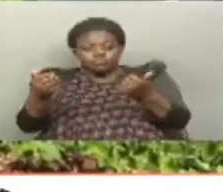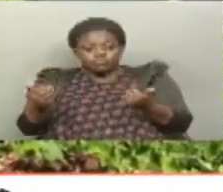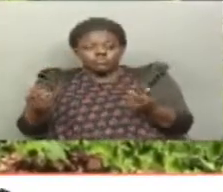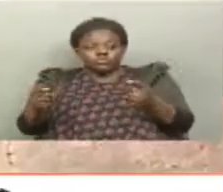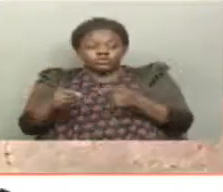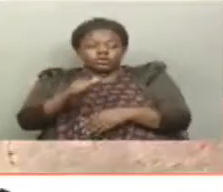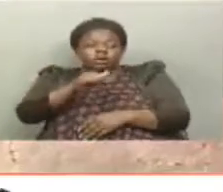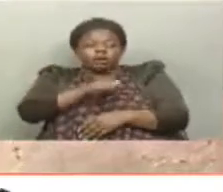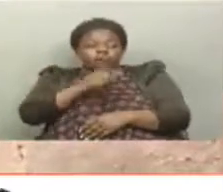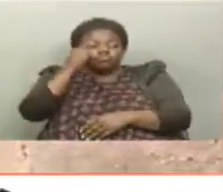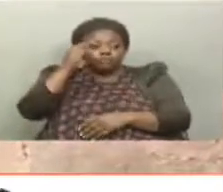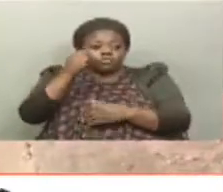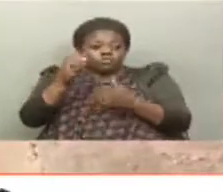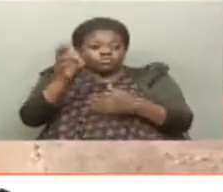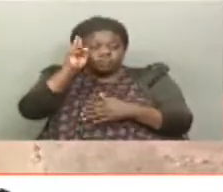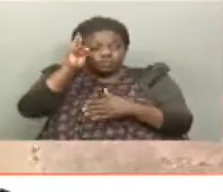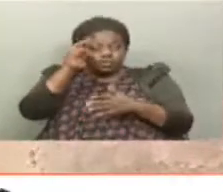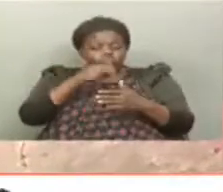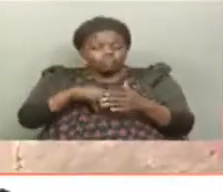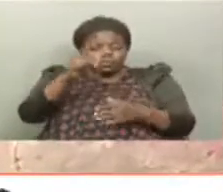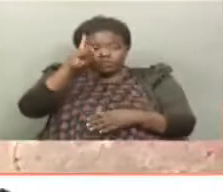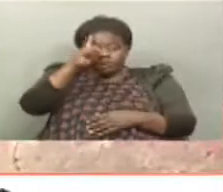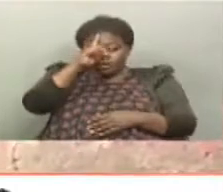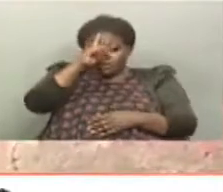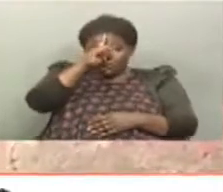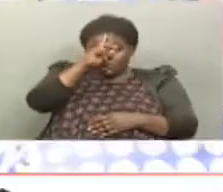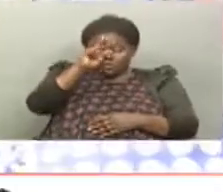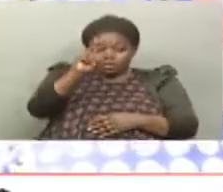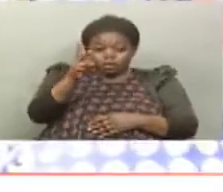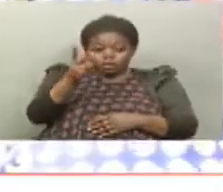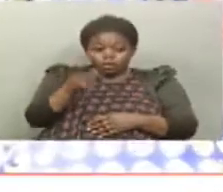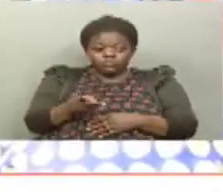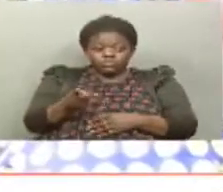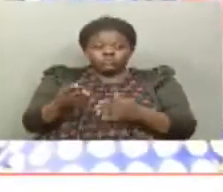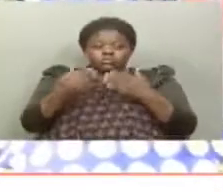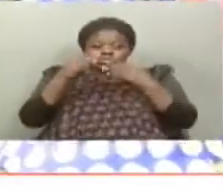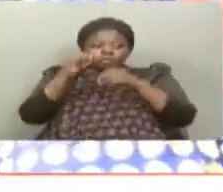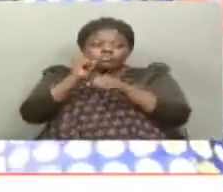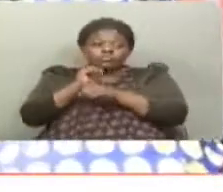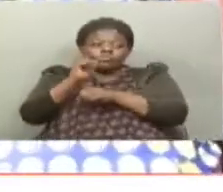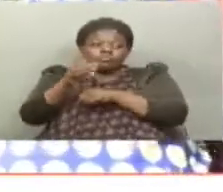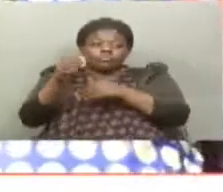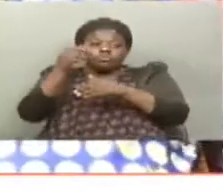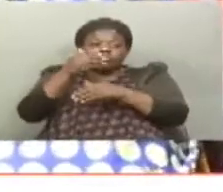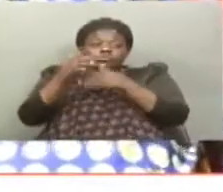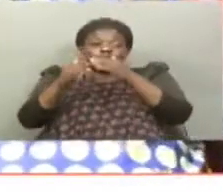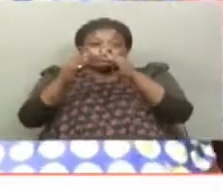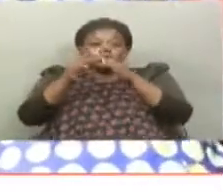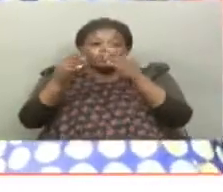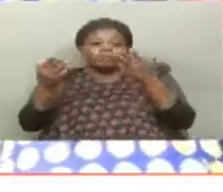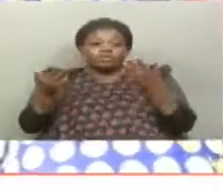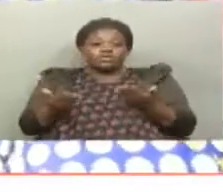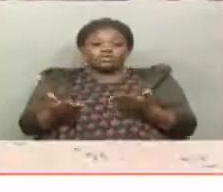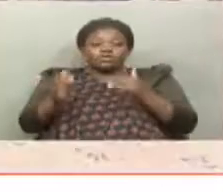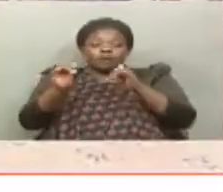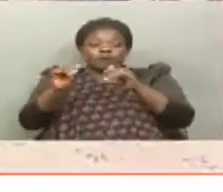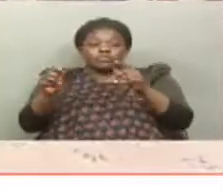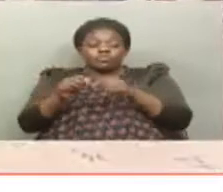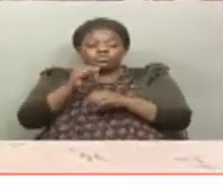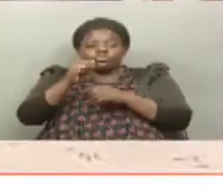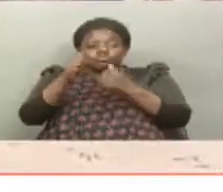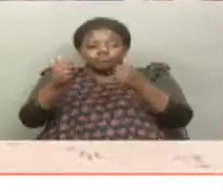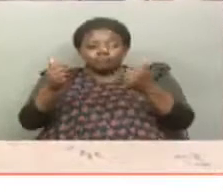senga wabana kinajukirwa nti Ssaabasajja Ronald Muwenda Mutebi owookubiri yasimba emirimu gye bwe yamuzimbira ennyumba mwabadde abeera